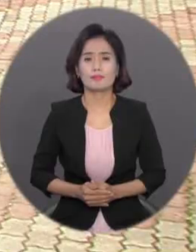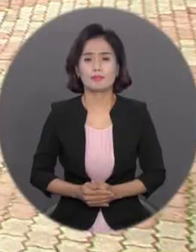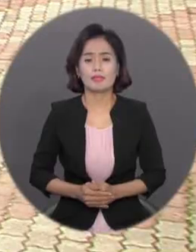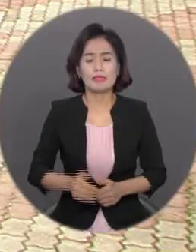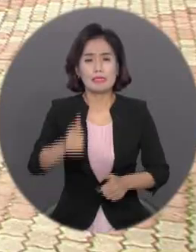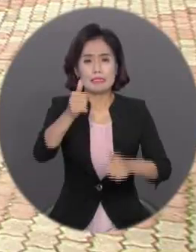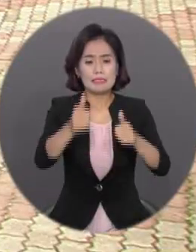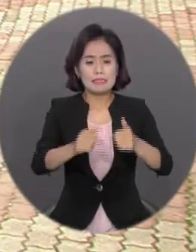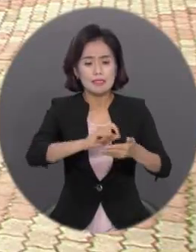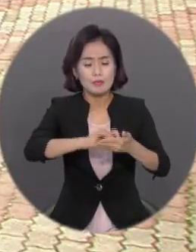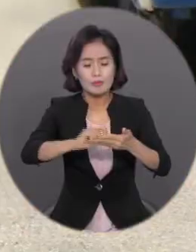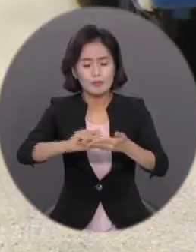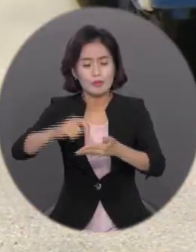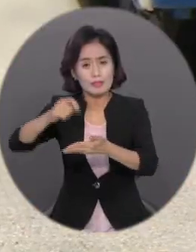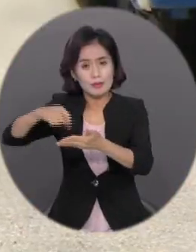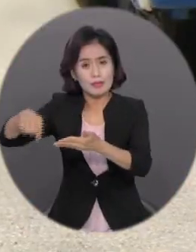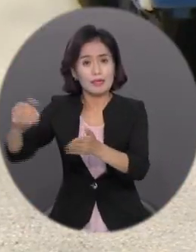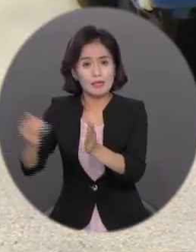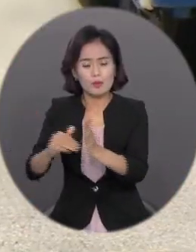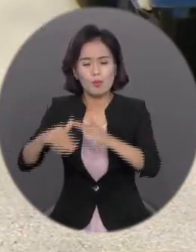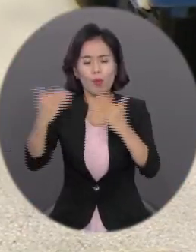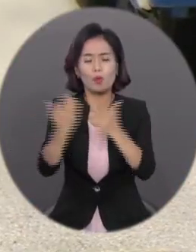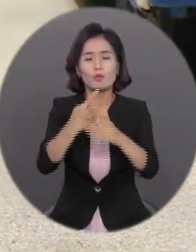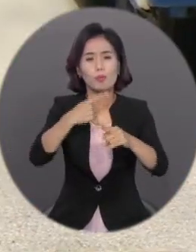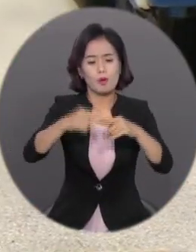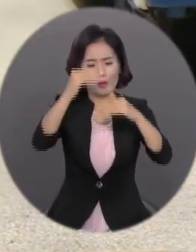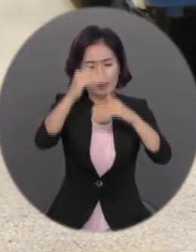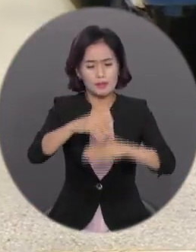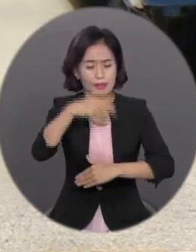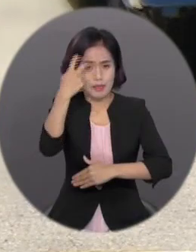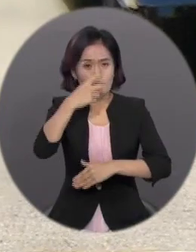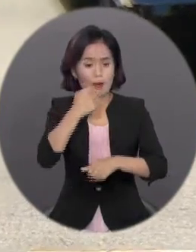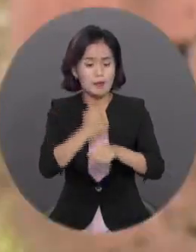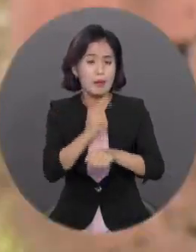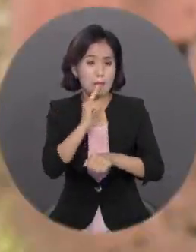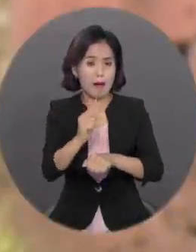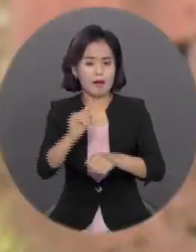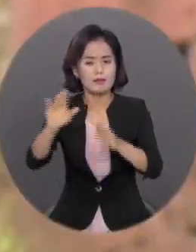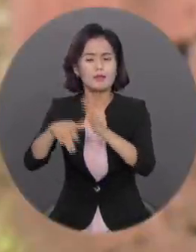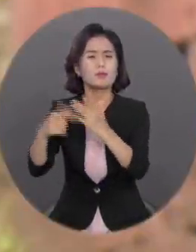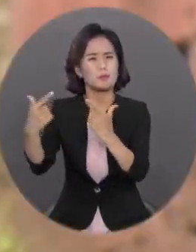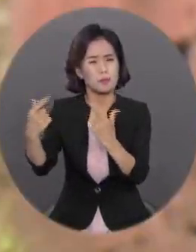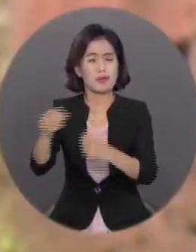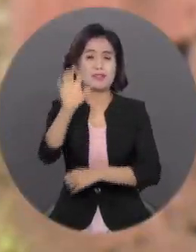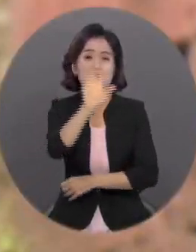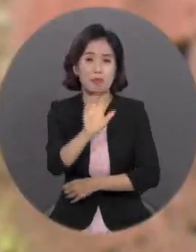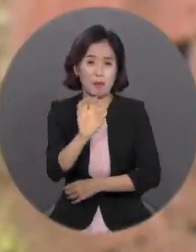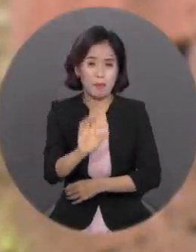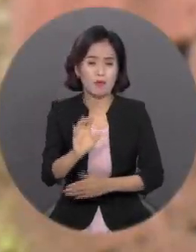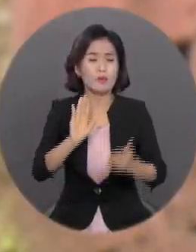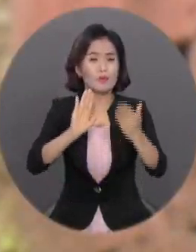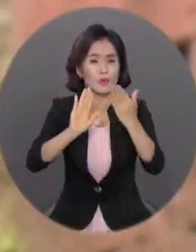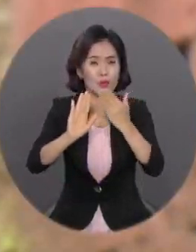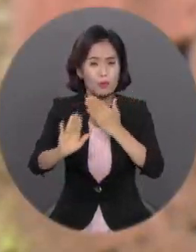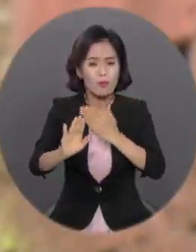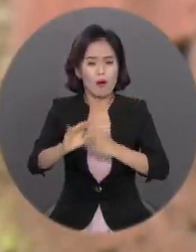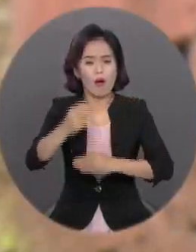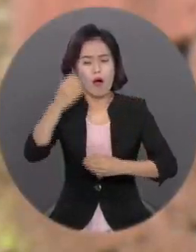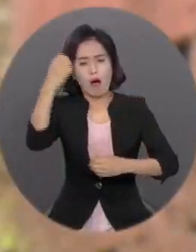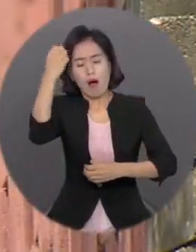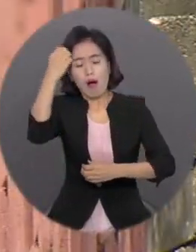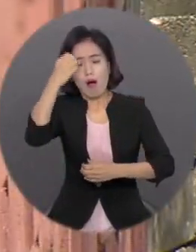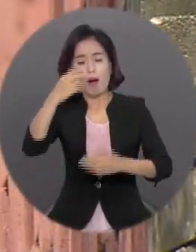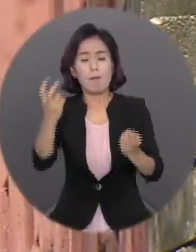시험 출제부터 채점에 이르기까지 모든 평가 단계를 점검하겠다는 말은 당시에도 나왔지만 이후 기상천외한